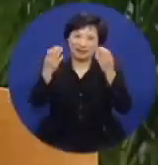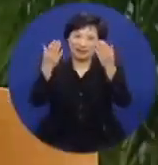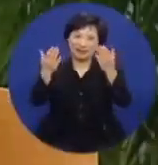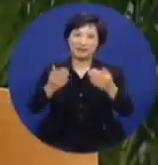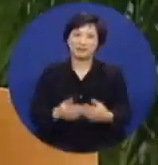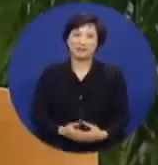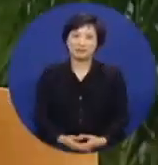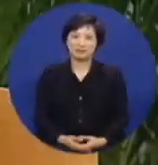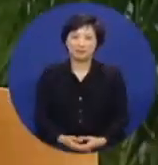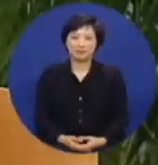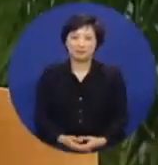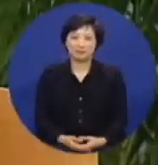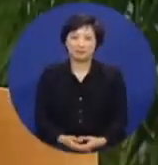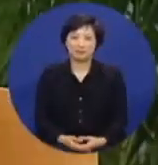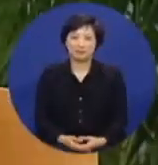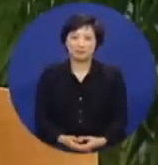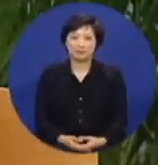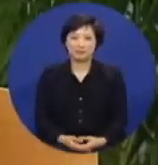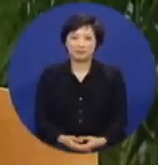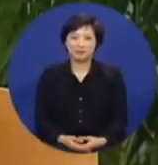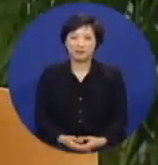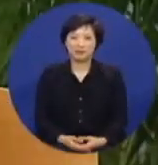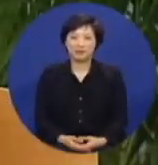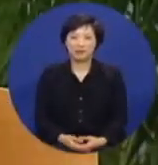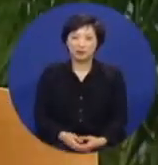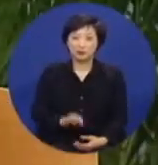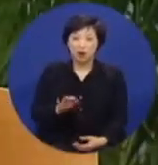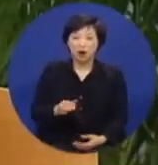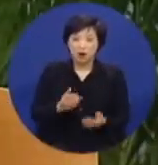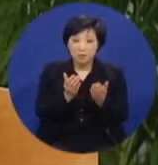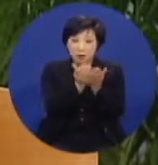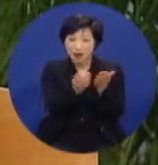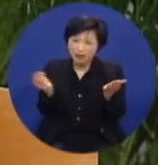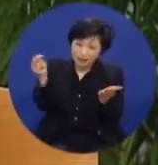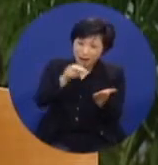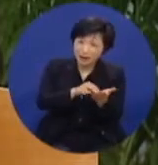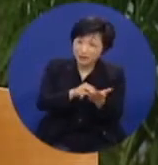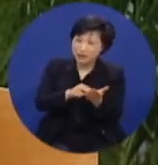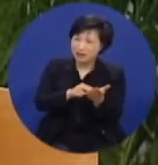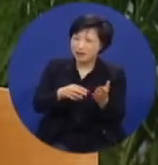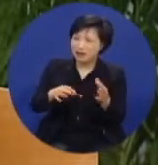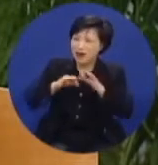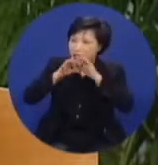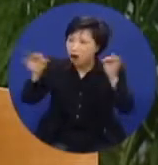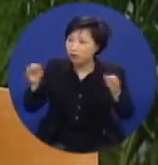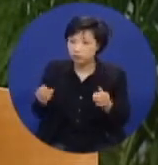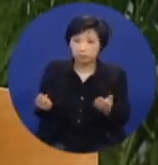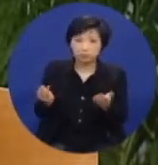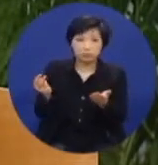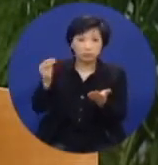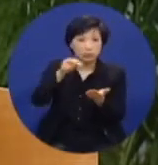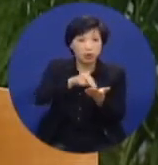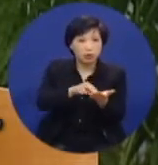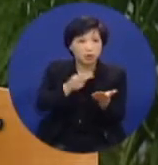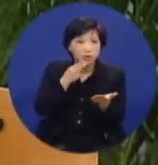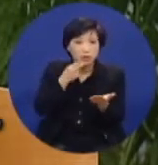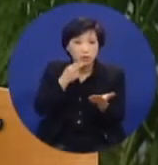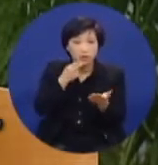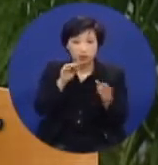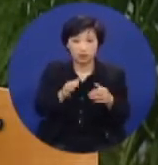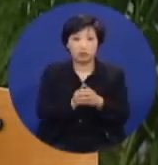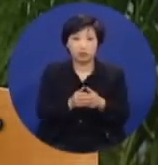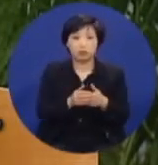그래서 아무 2 풍 줄을 타란 2안타 소 노화 의 8 죽고만